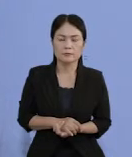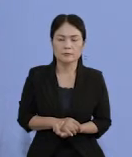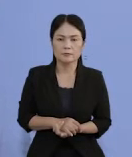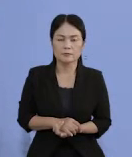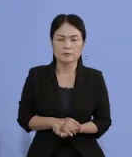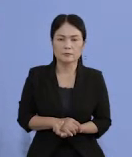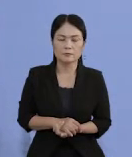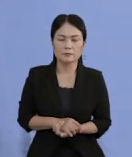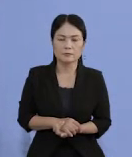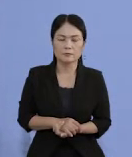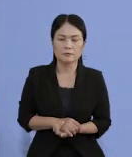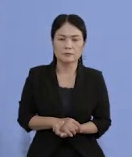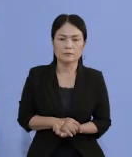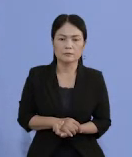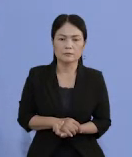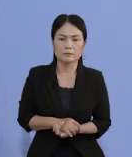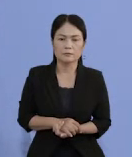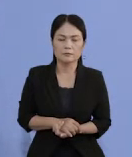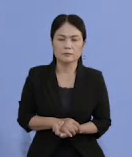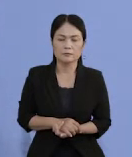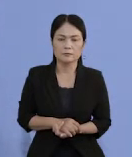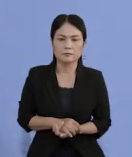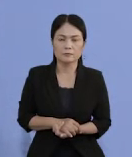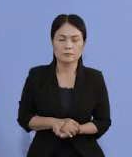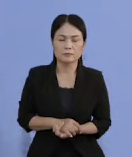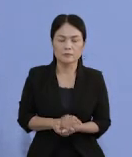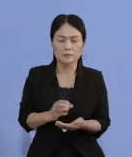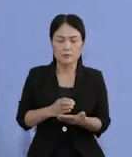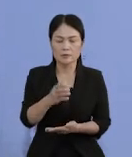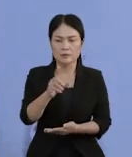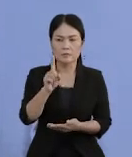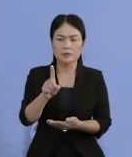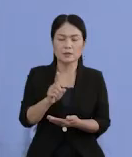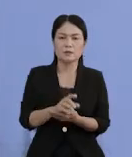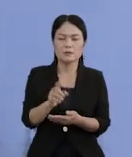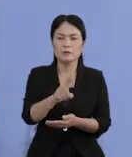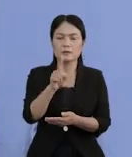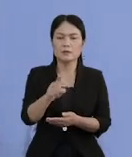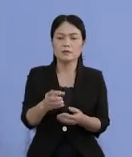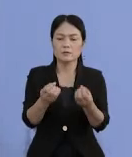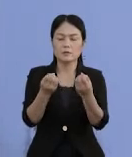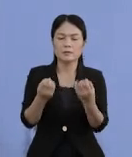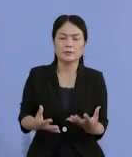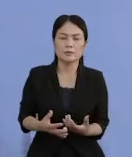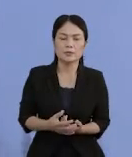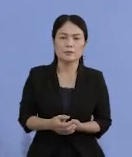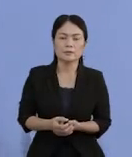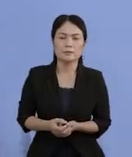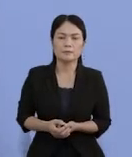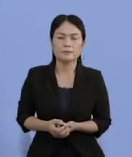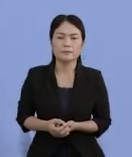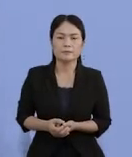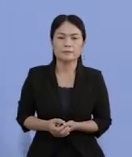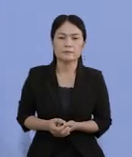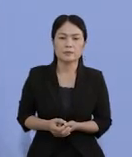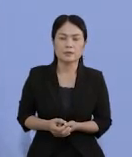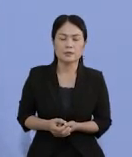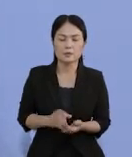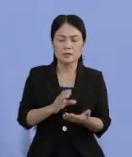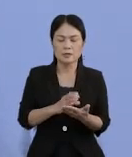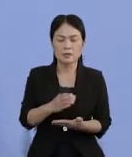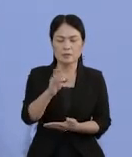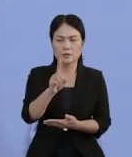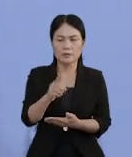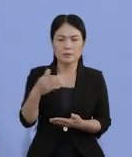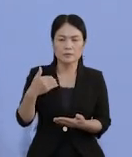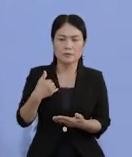nông cầm bông tén pì chẳng cầm bông tì mùi thà tá miên phần màn chà cầm bông tì mùi cứ